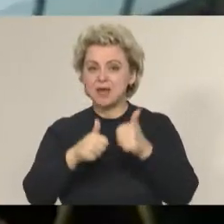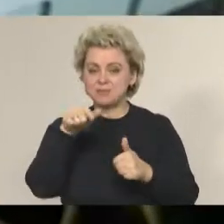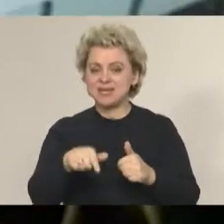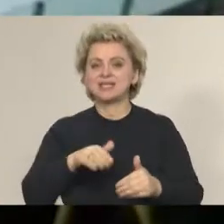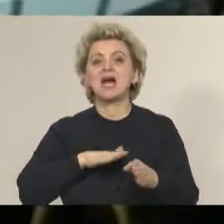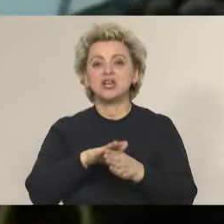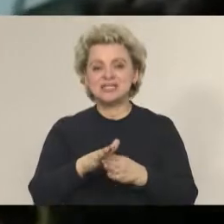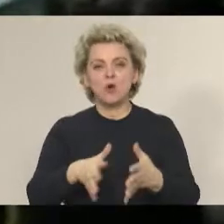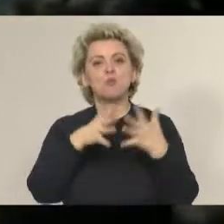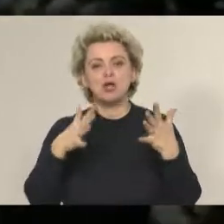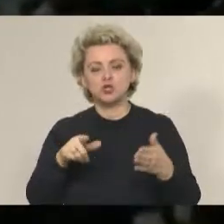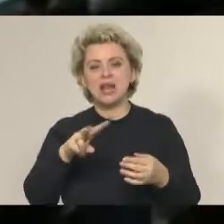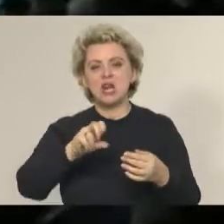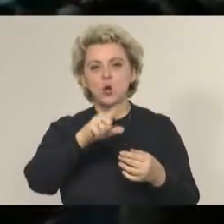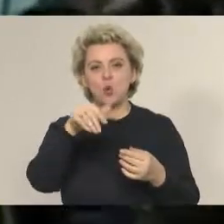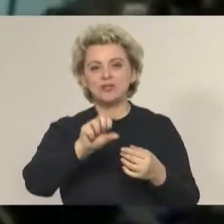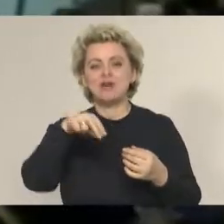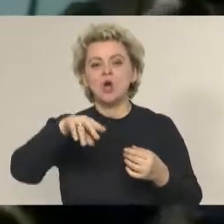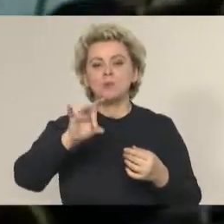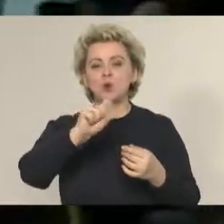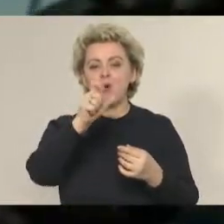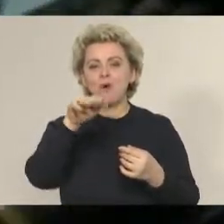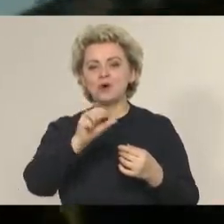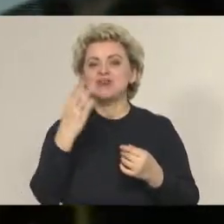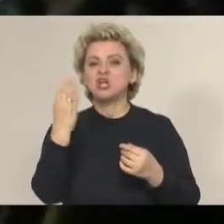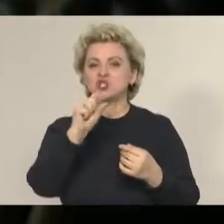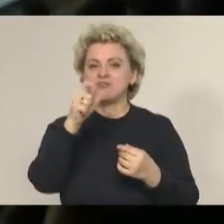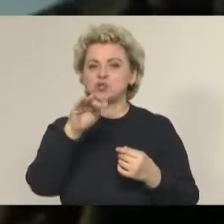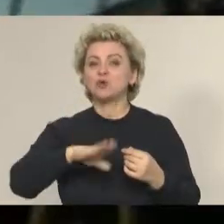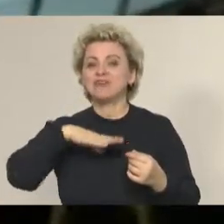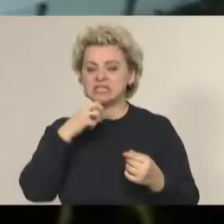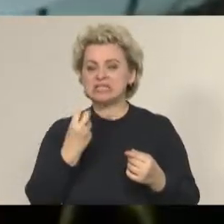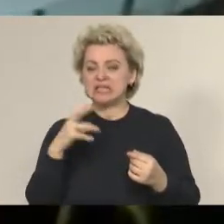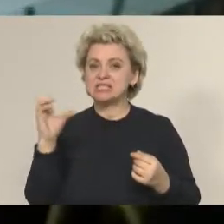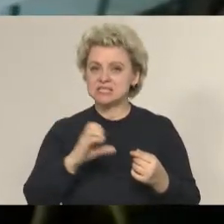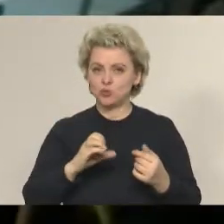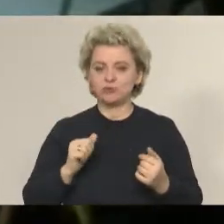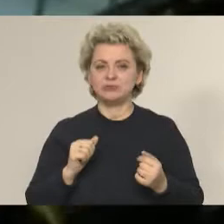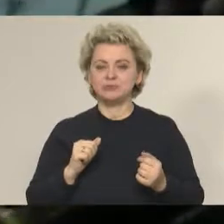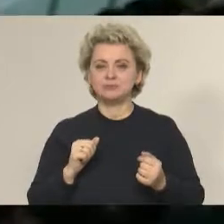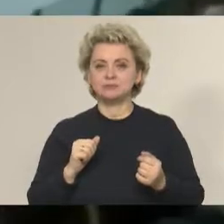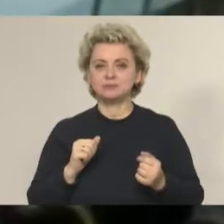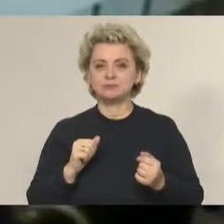На реализацию большинства Леонову, Прохорову и Шевчуку хватило всего 13 секунд.